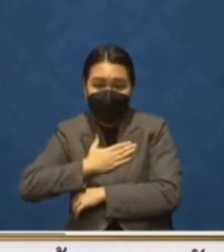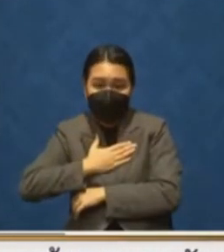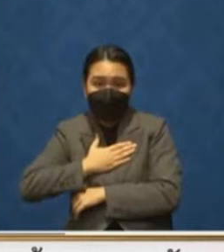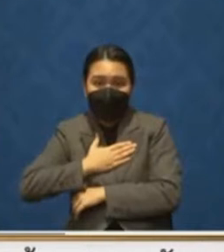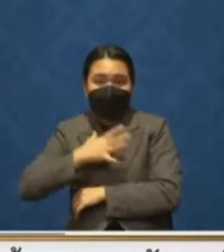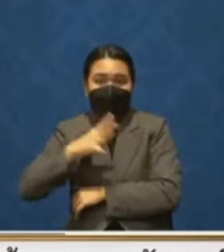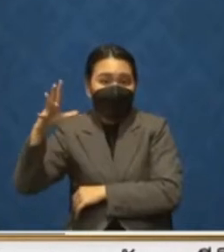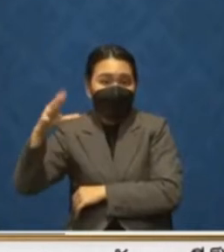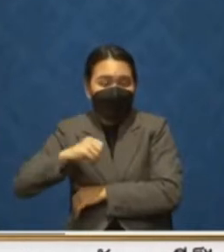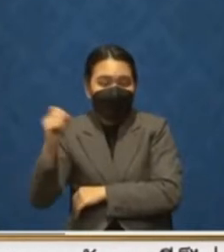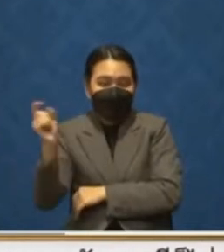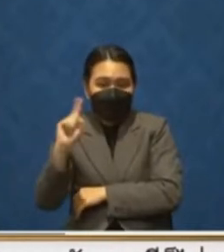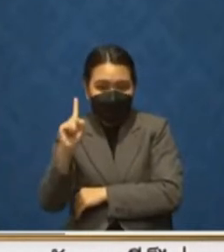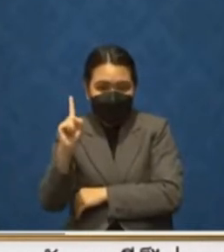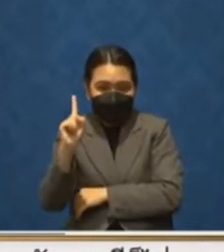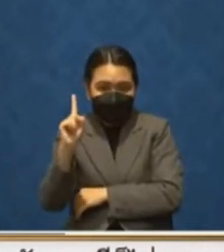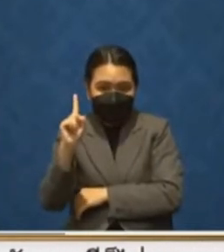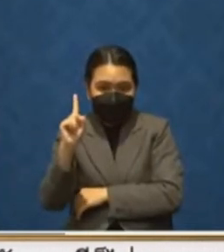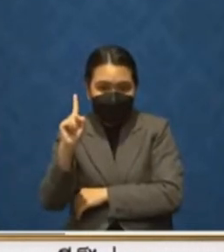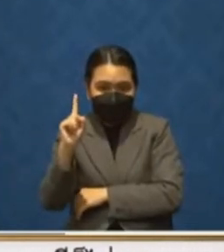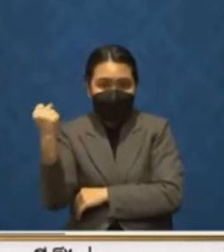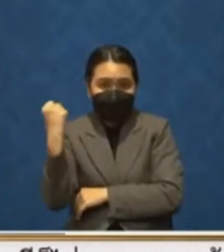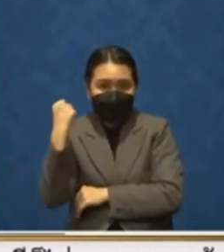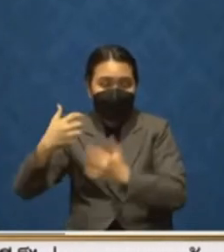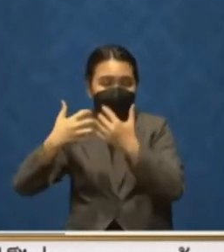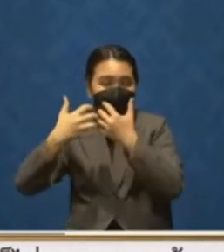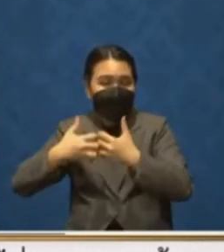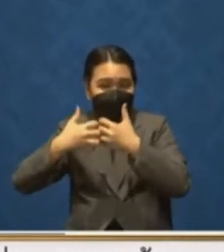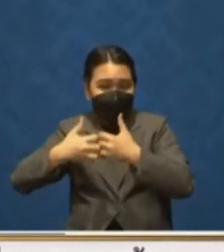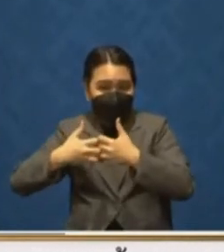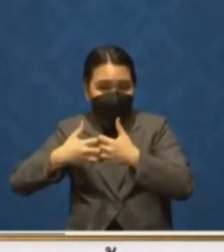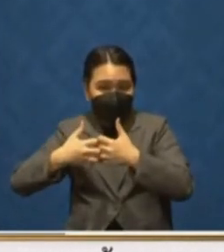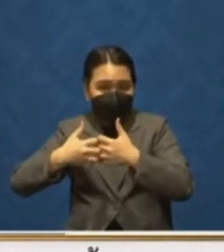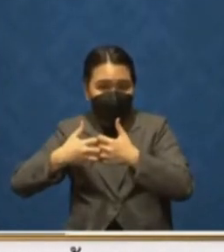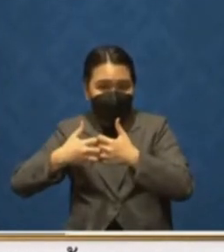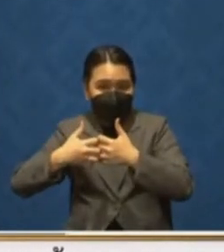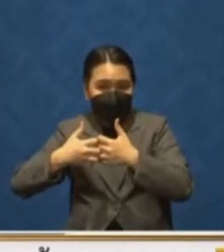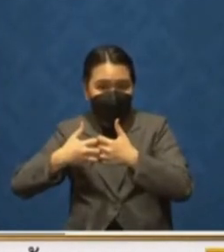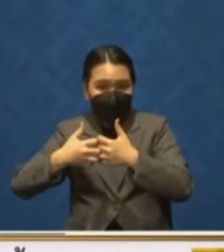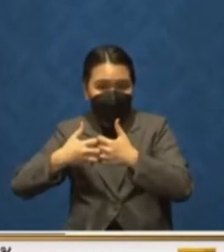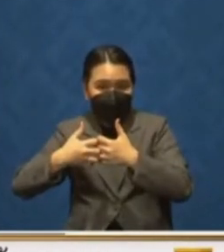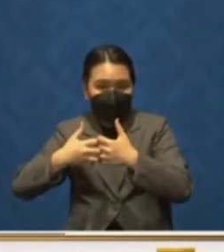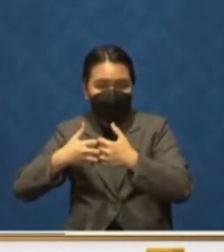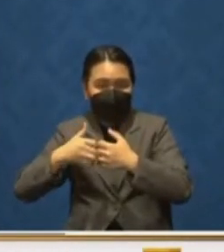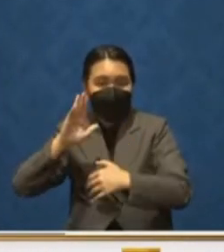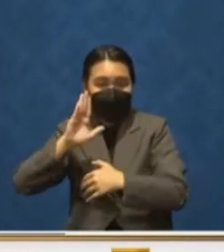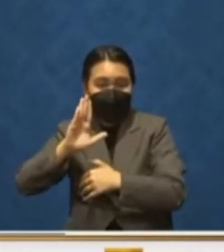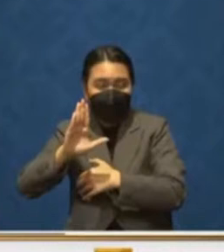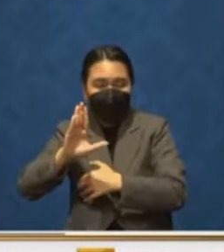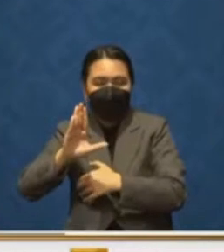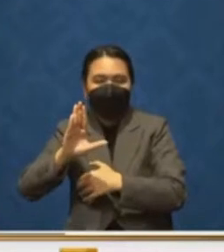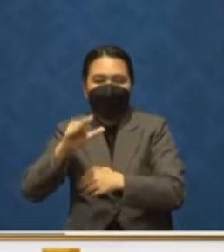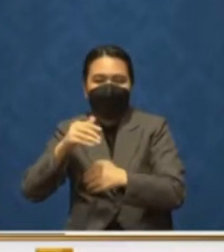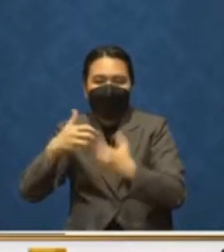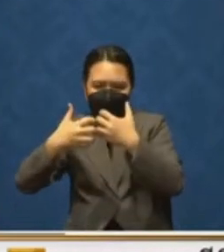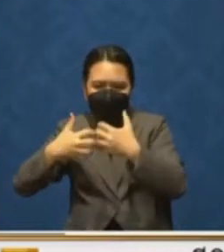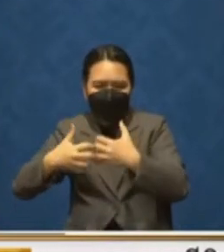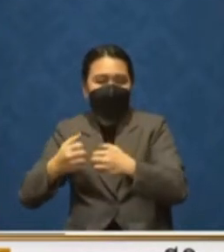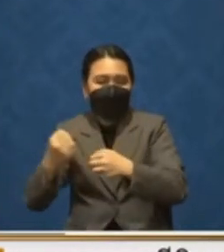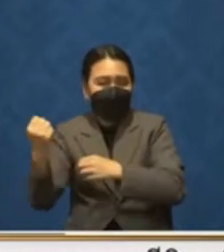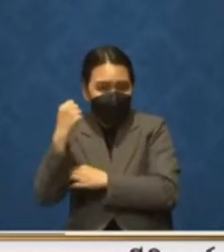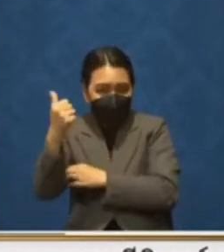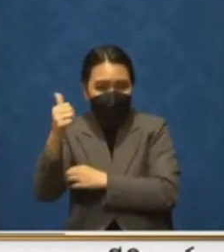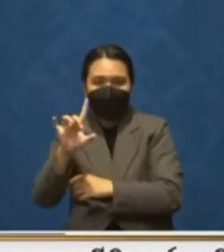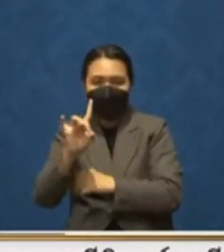ที่คำนวณจากกำลังการผลิตที่พึ่งพาได้100%ในหนึ่ง